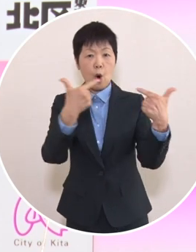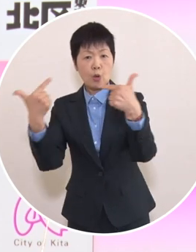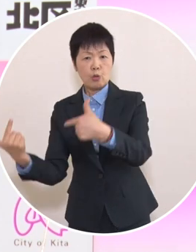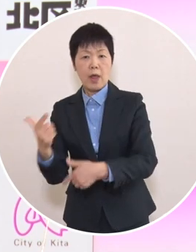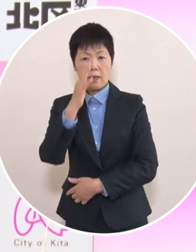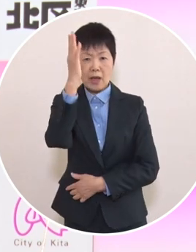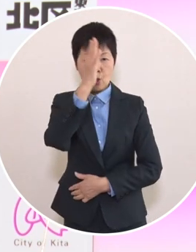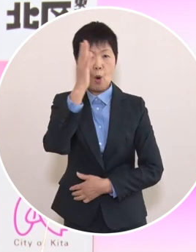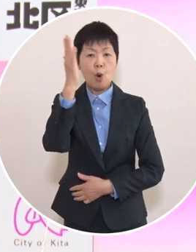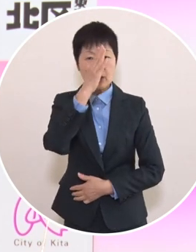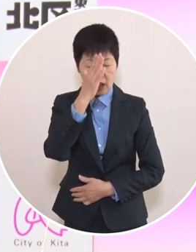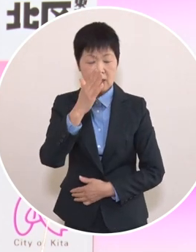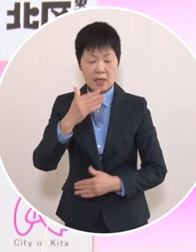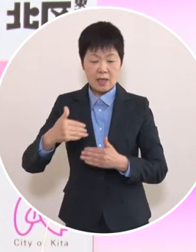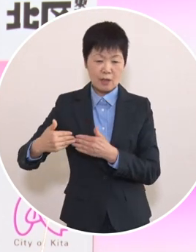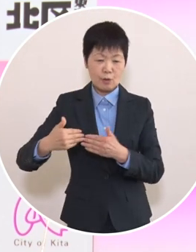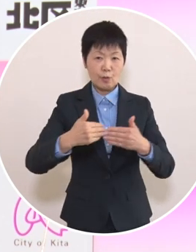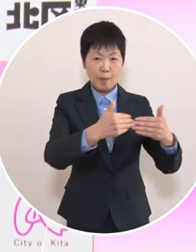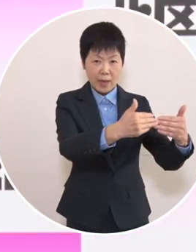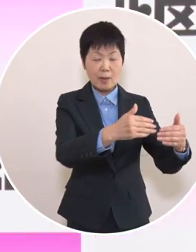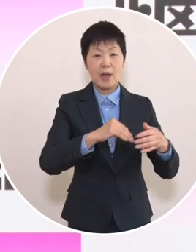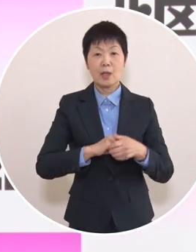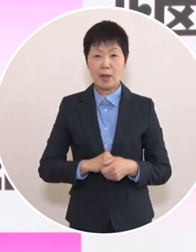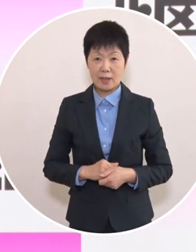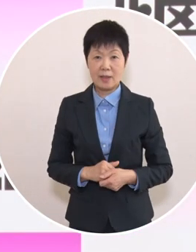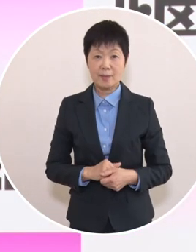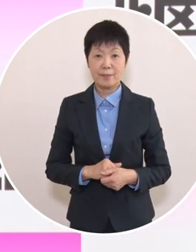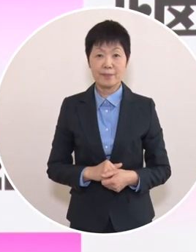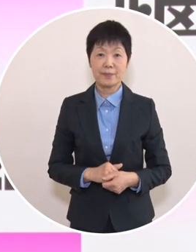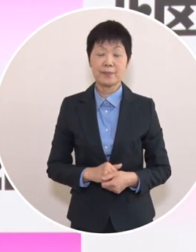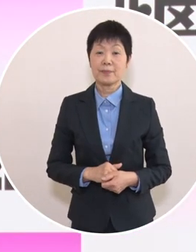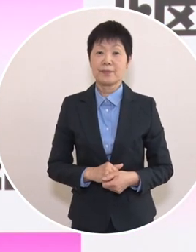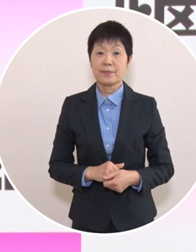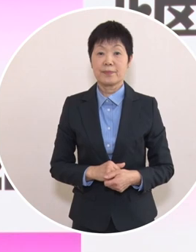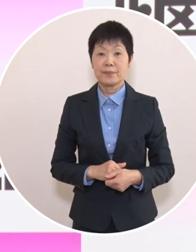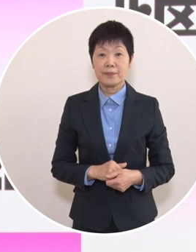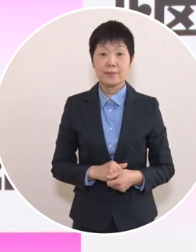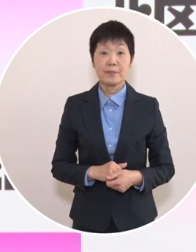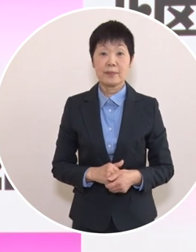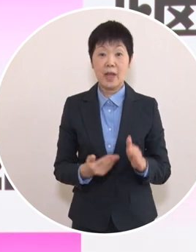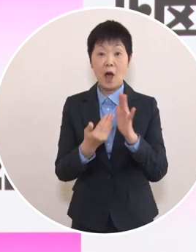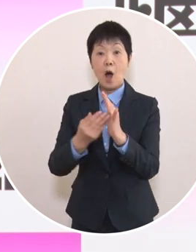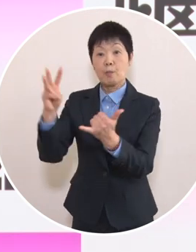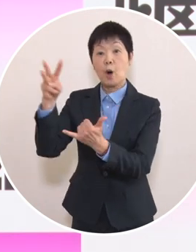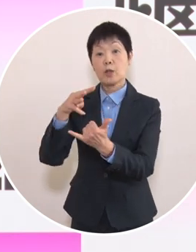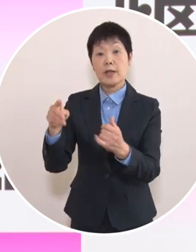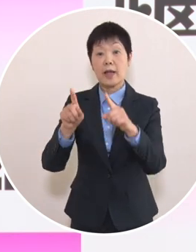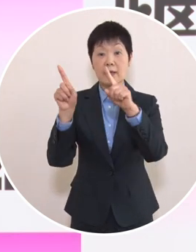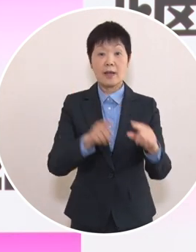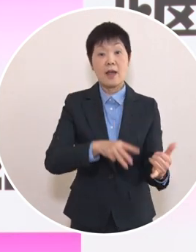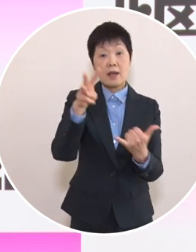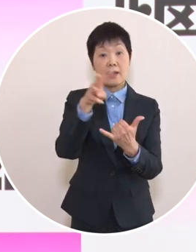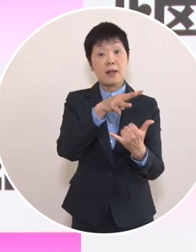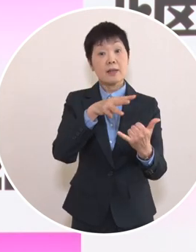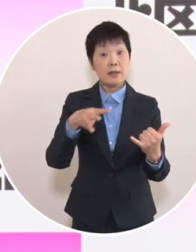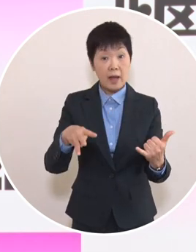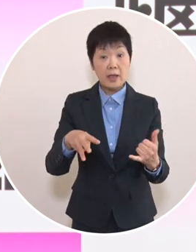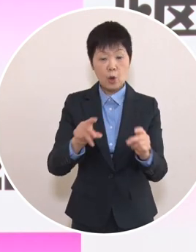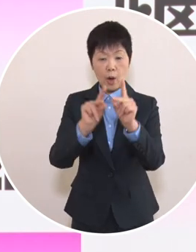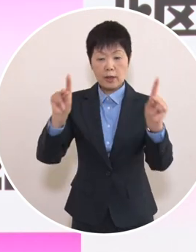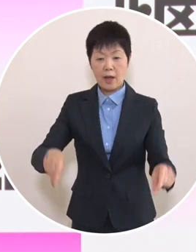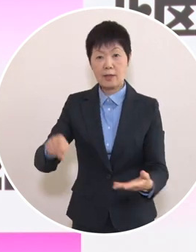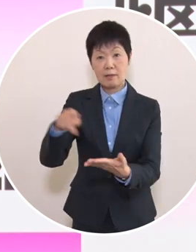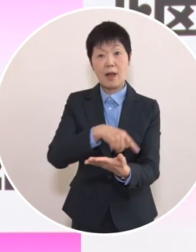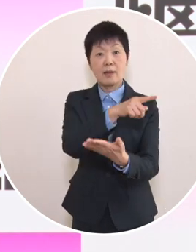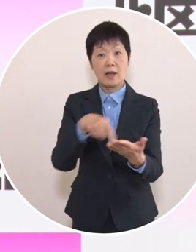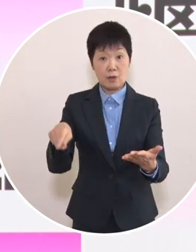検討を進めてまいりますそして防災減災の諸課題解決や待機